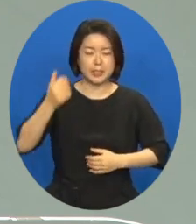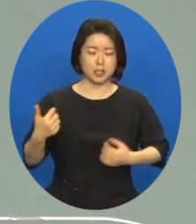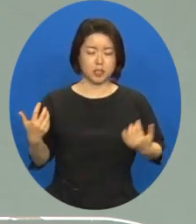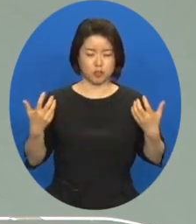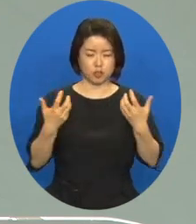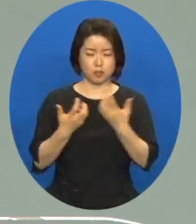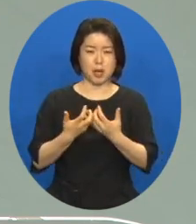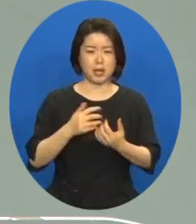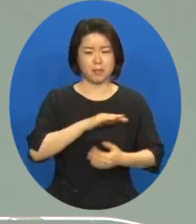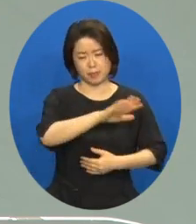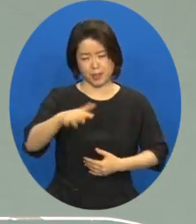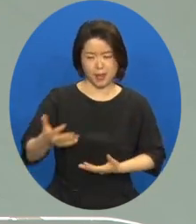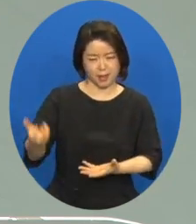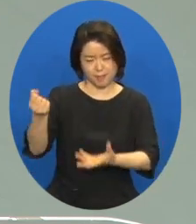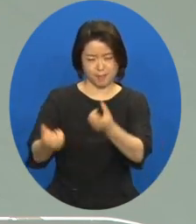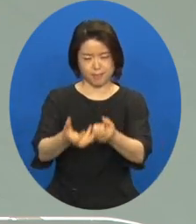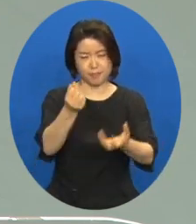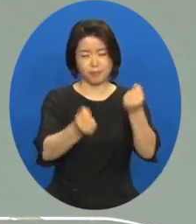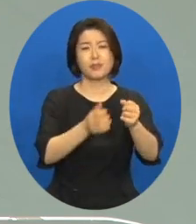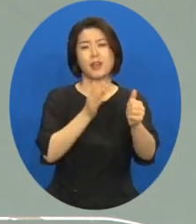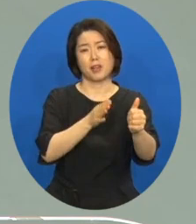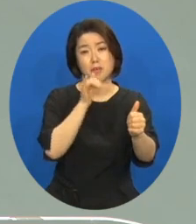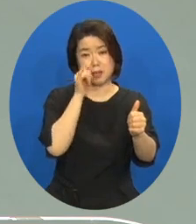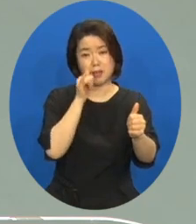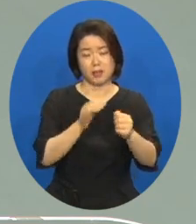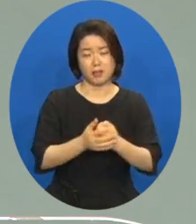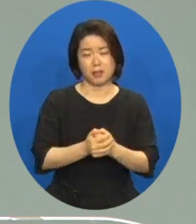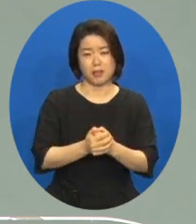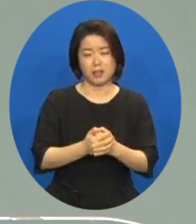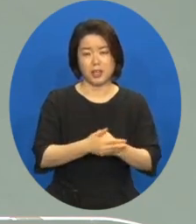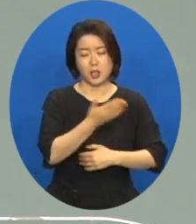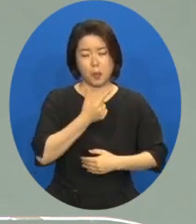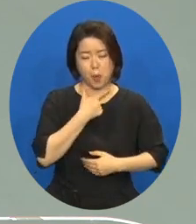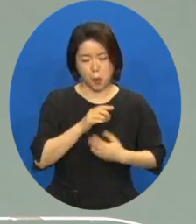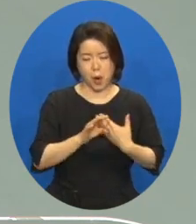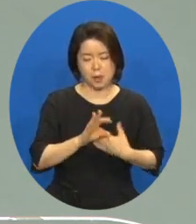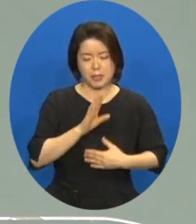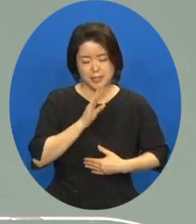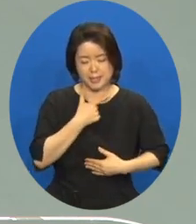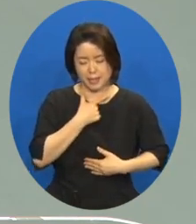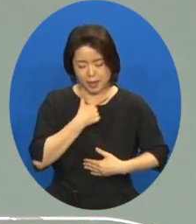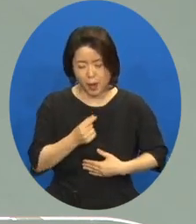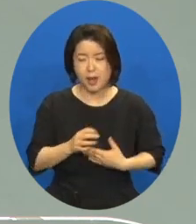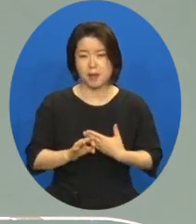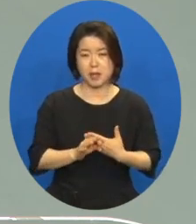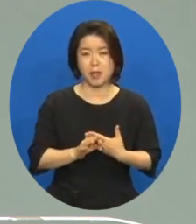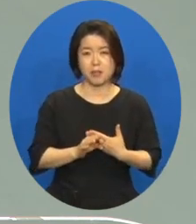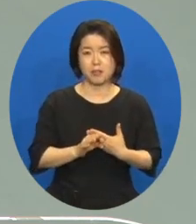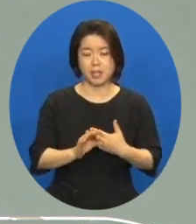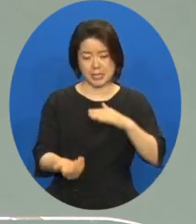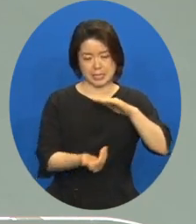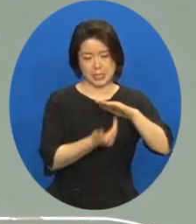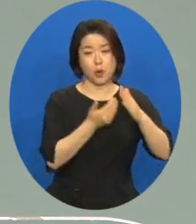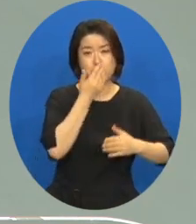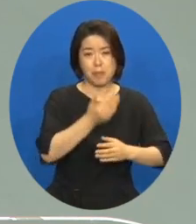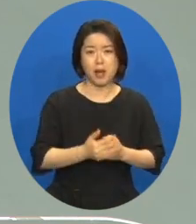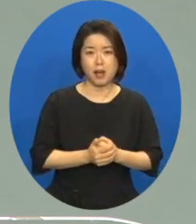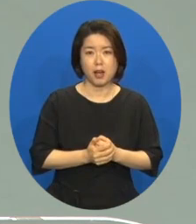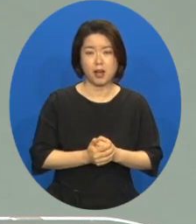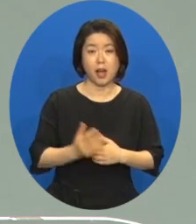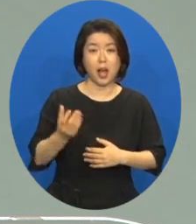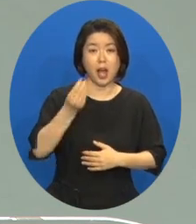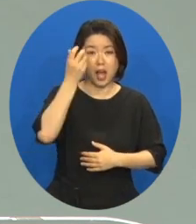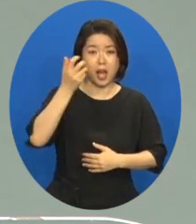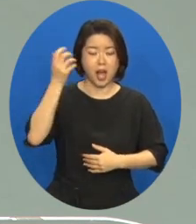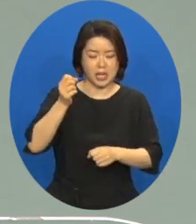다 누려야 돼요. 구하면, 여러분이 진짜 갈망하게 되면 그렇게 돼요. 성령님은 이미 우리 안에